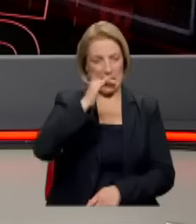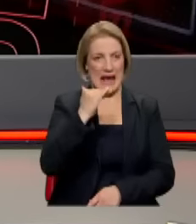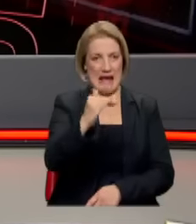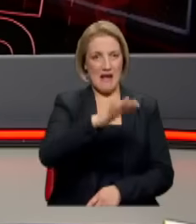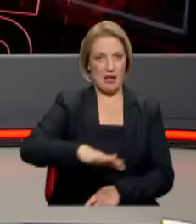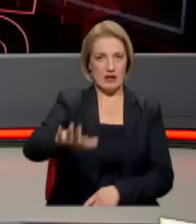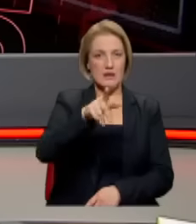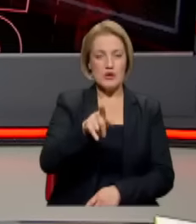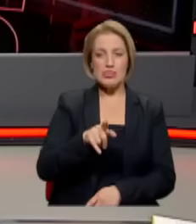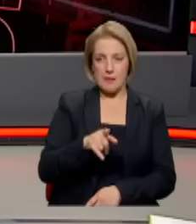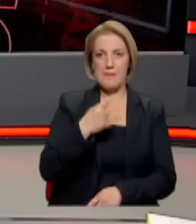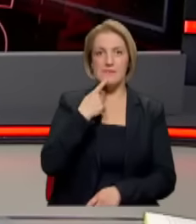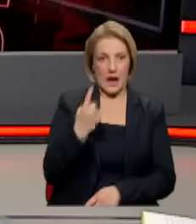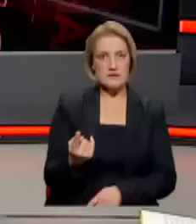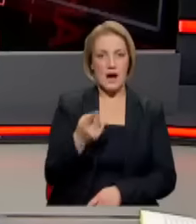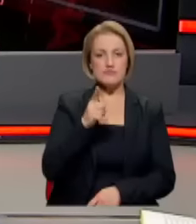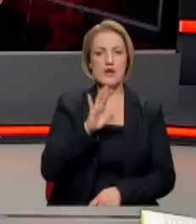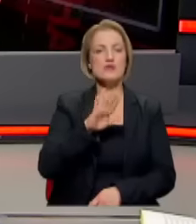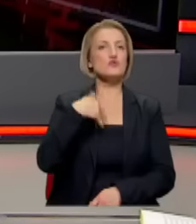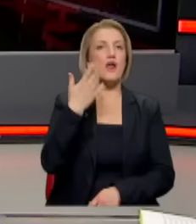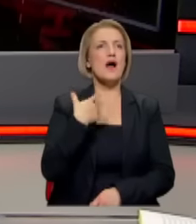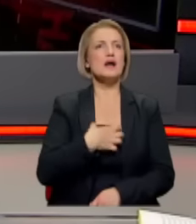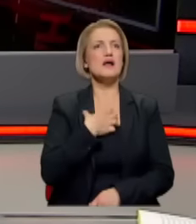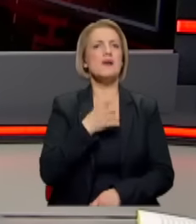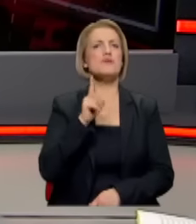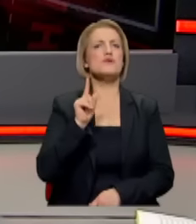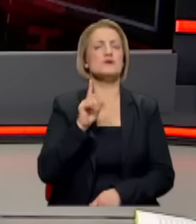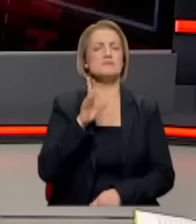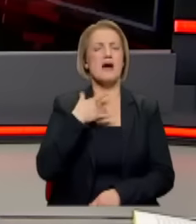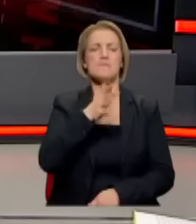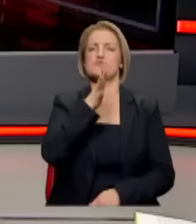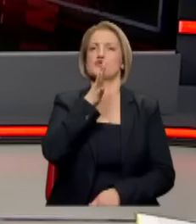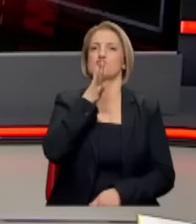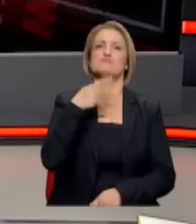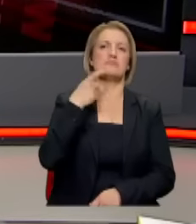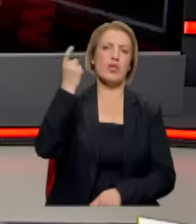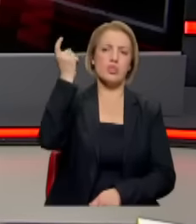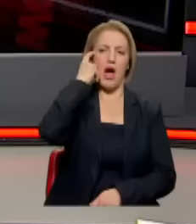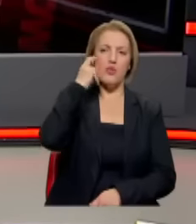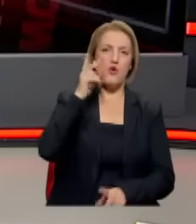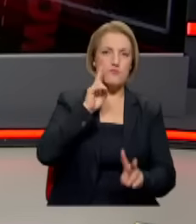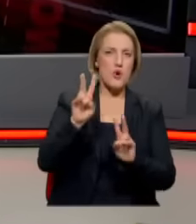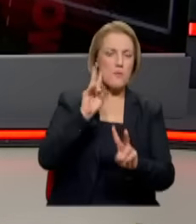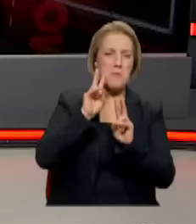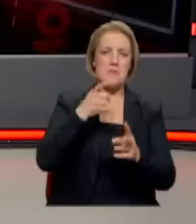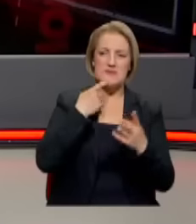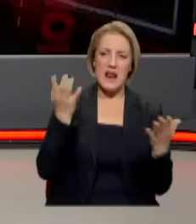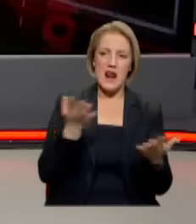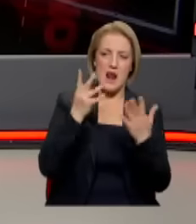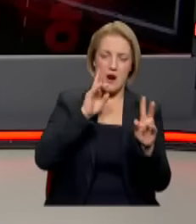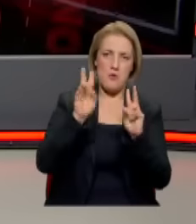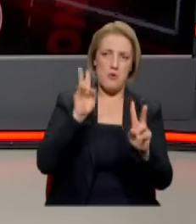derse Bundan sonra benim kaygım şu yani biliyorum tanıyorum artık görüyoruz yani senelerdir